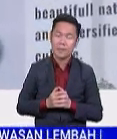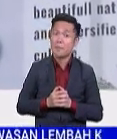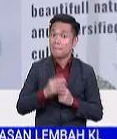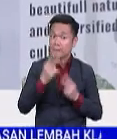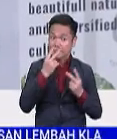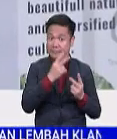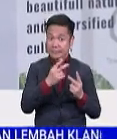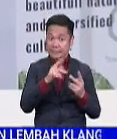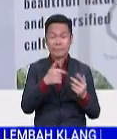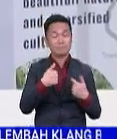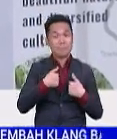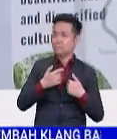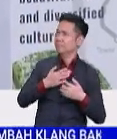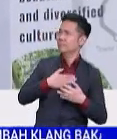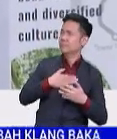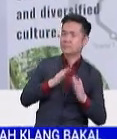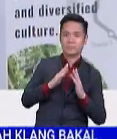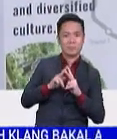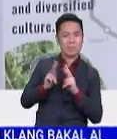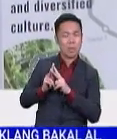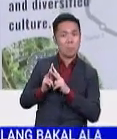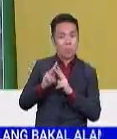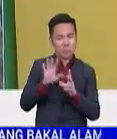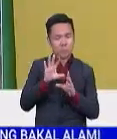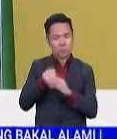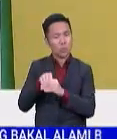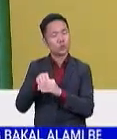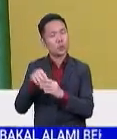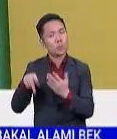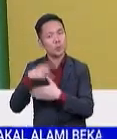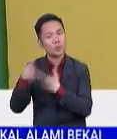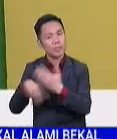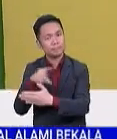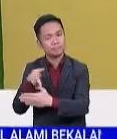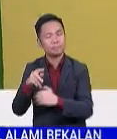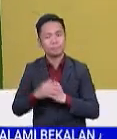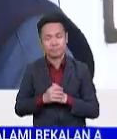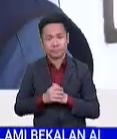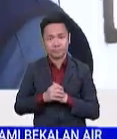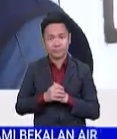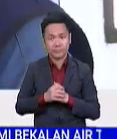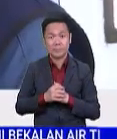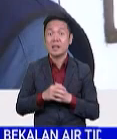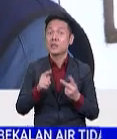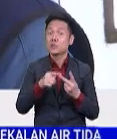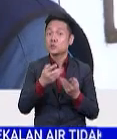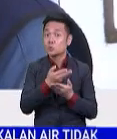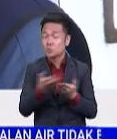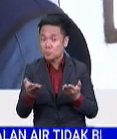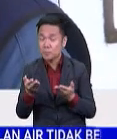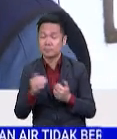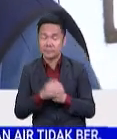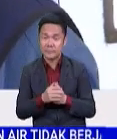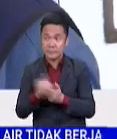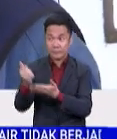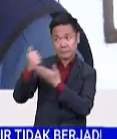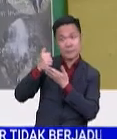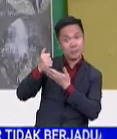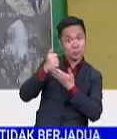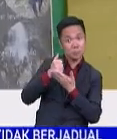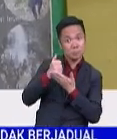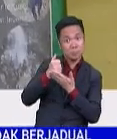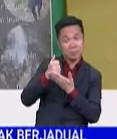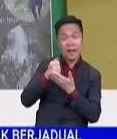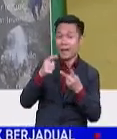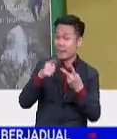pemilihan kampung-kampung mereka dibawa Project inilah dengan memanfaatkan sepenuhnya kemudahan menemukan kemudahan saja tapi dari